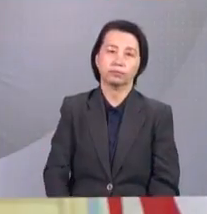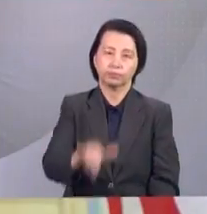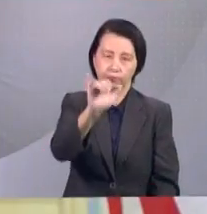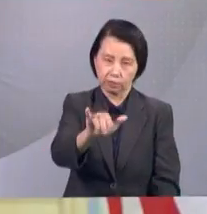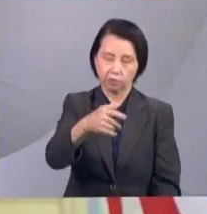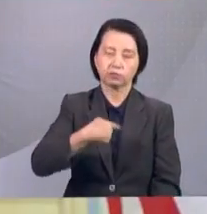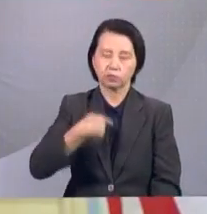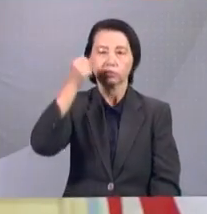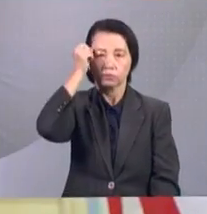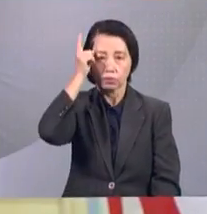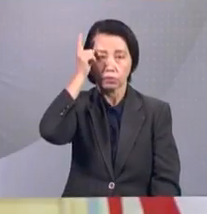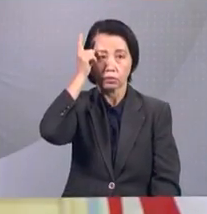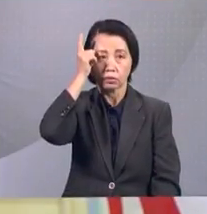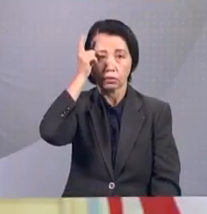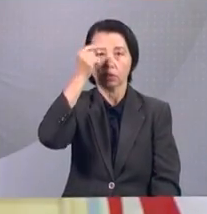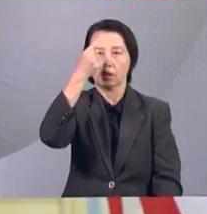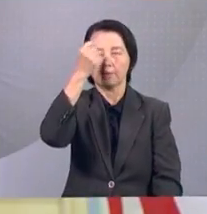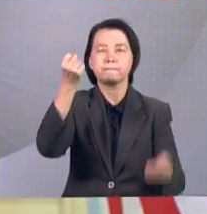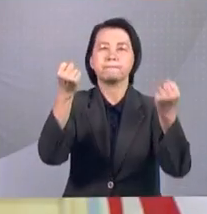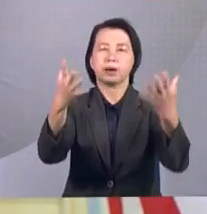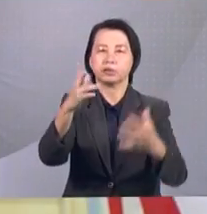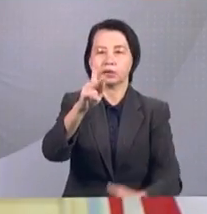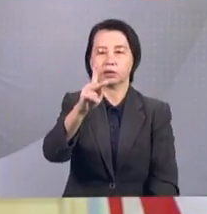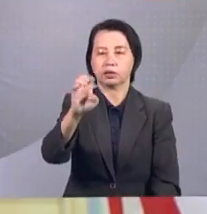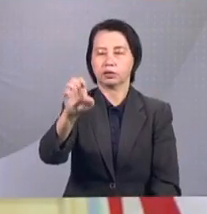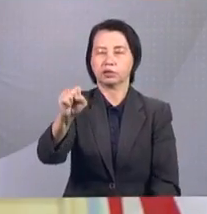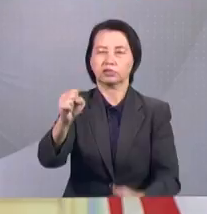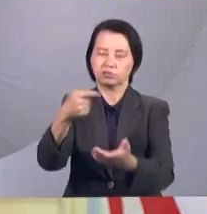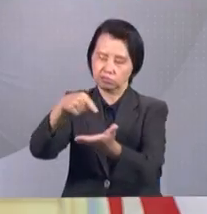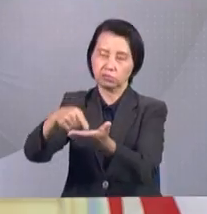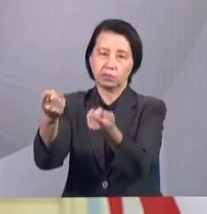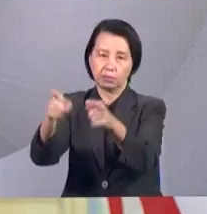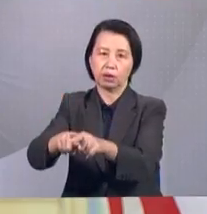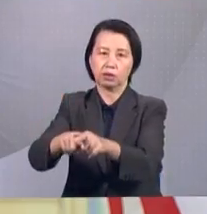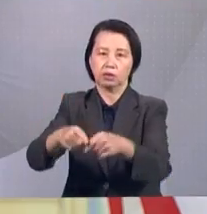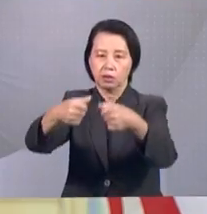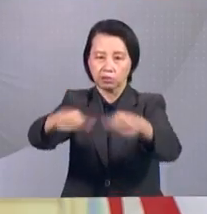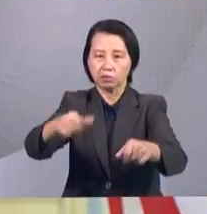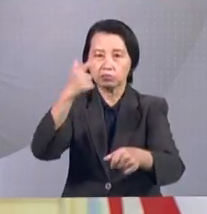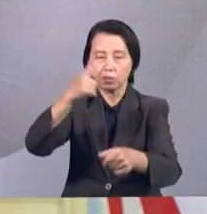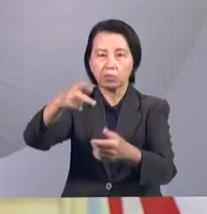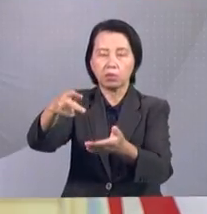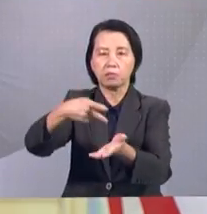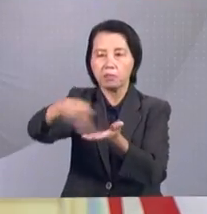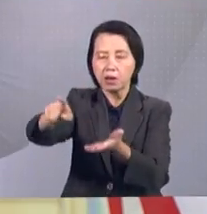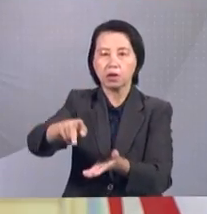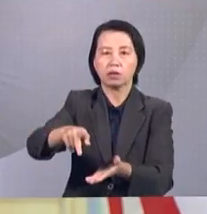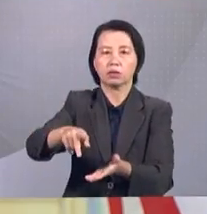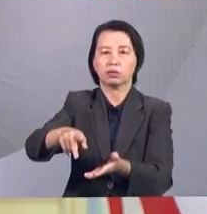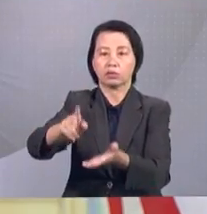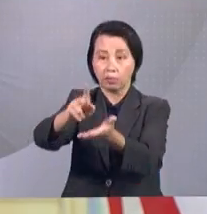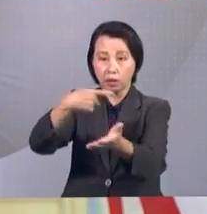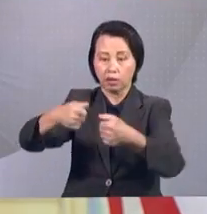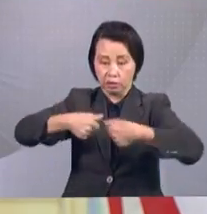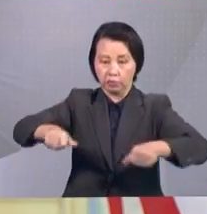Saya faham. Banyak kes-kes seperti ini berlaku. Deposit tidak mahu dipulangkan. Dan